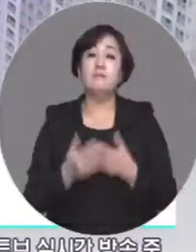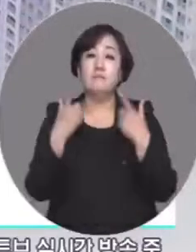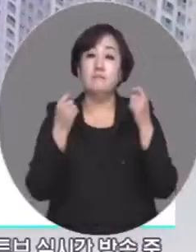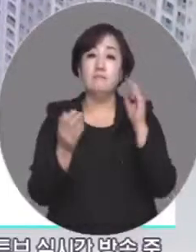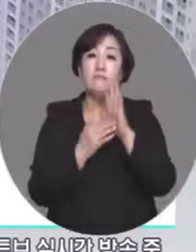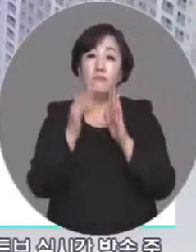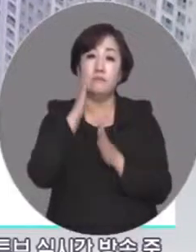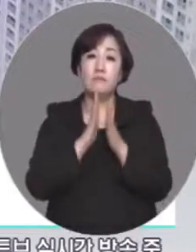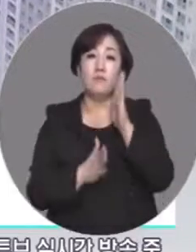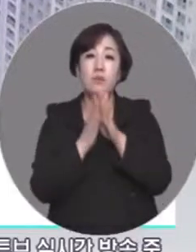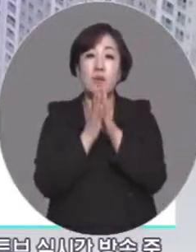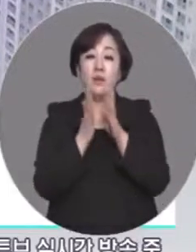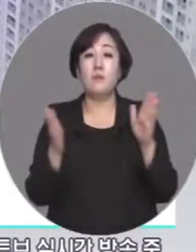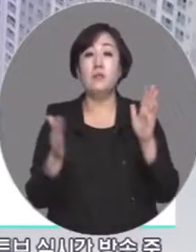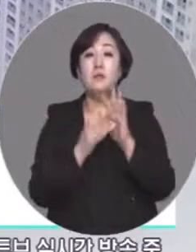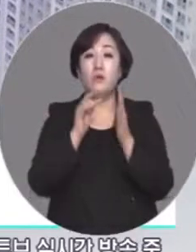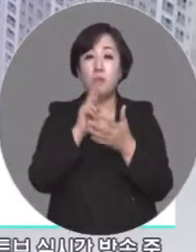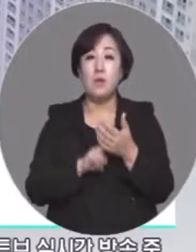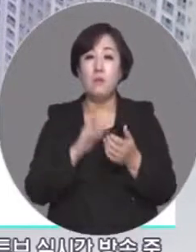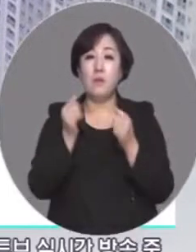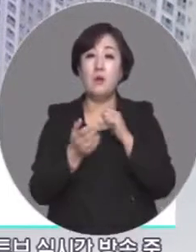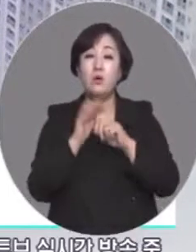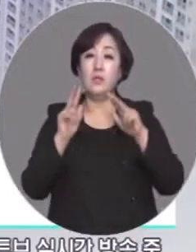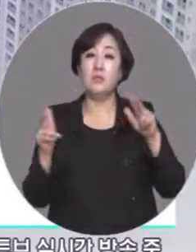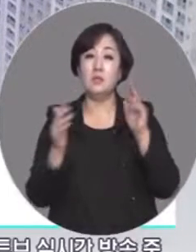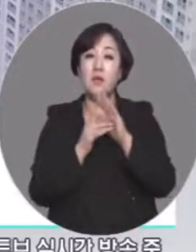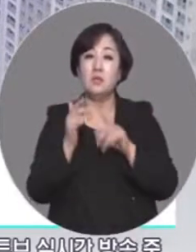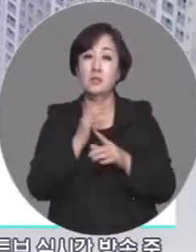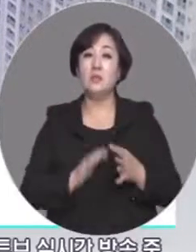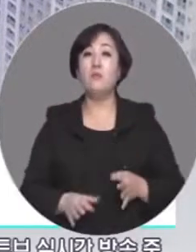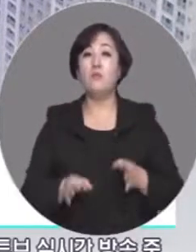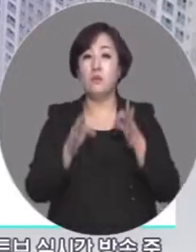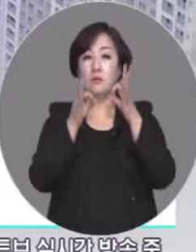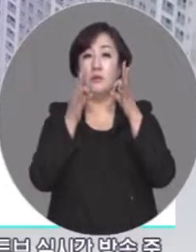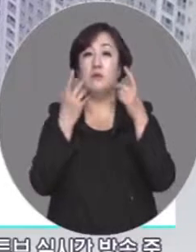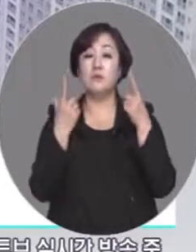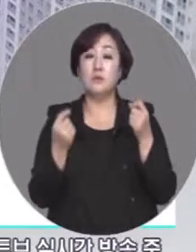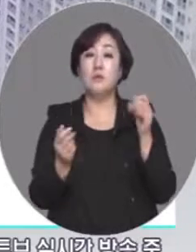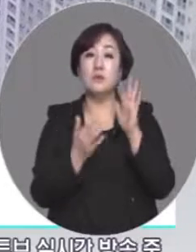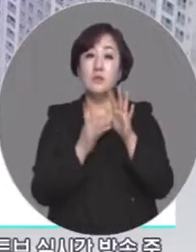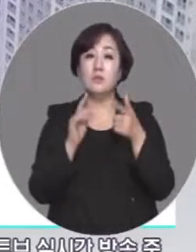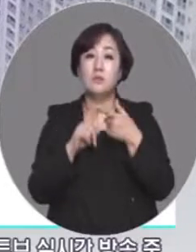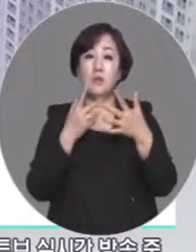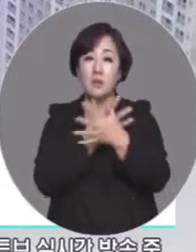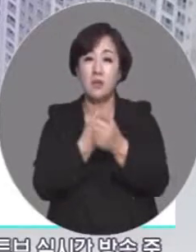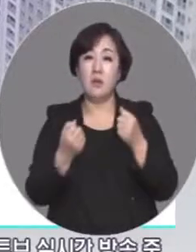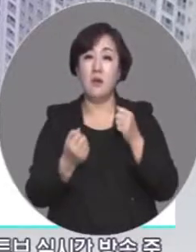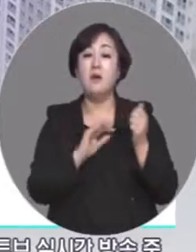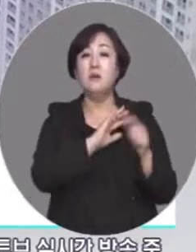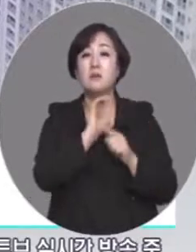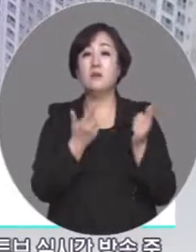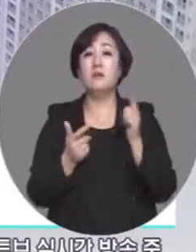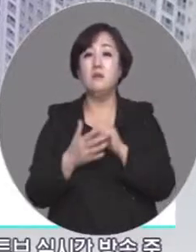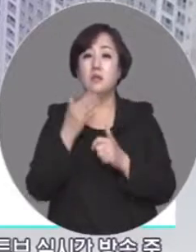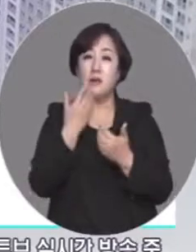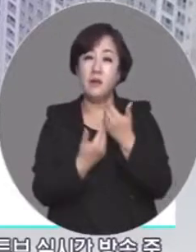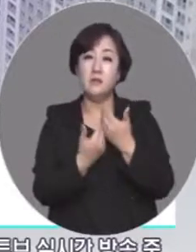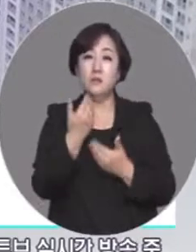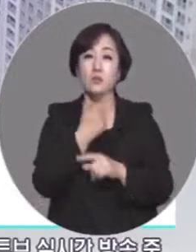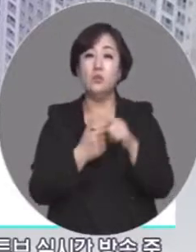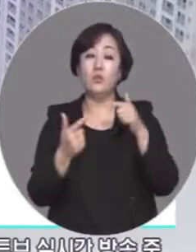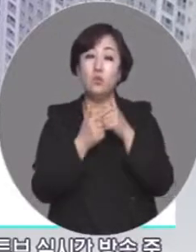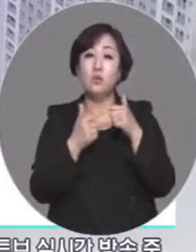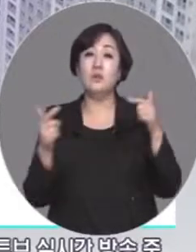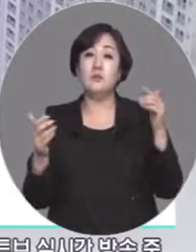이처럼 최근 울산 지역의 아파트 매매가가 역대급 폭등세를 기록하면서 계약을 둘러싼 마찰도 이어지고